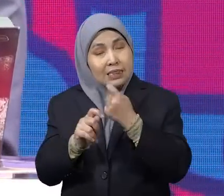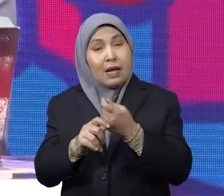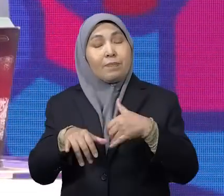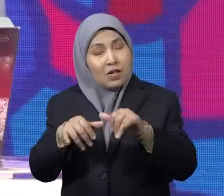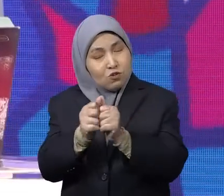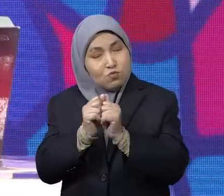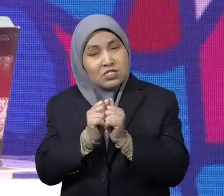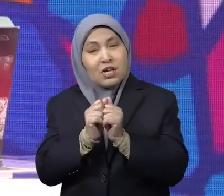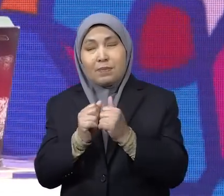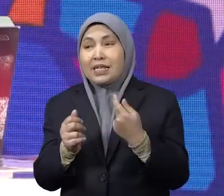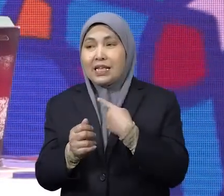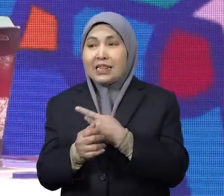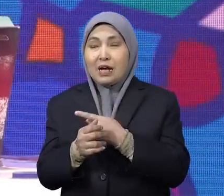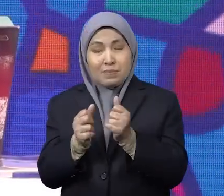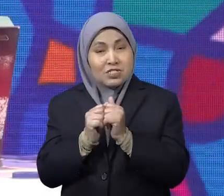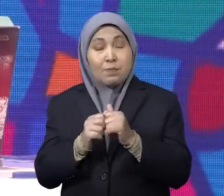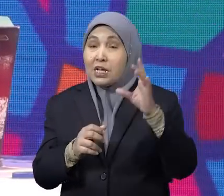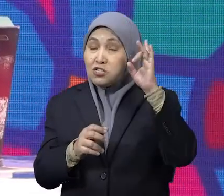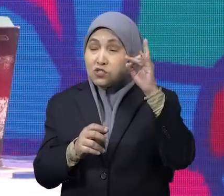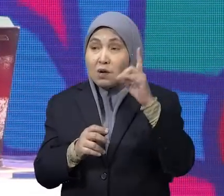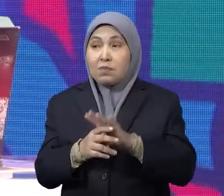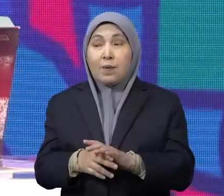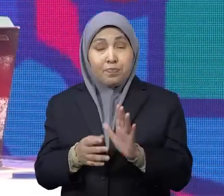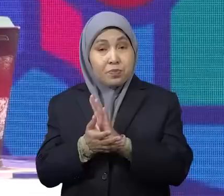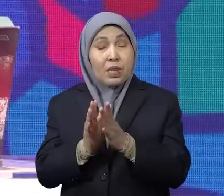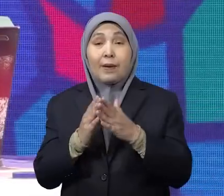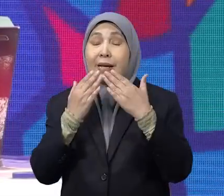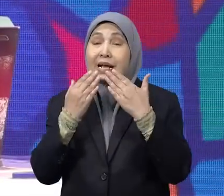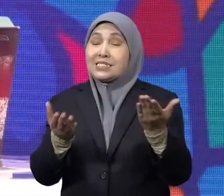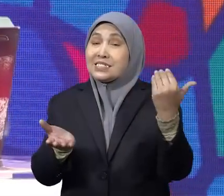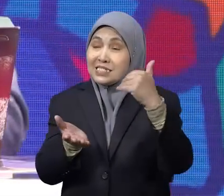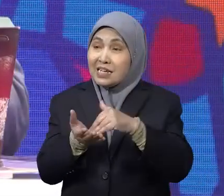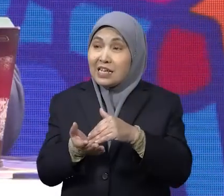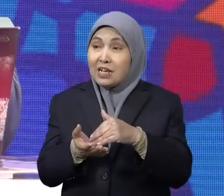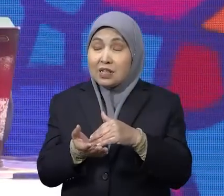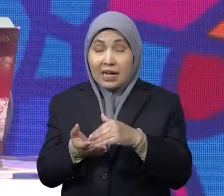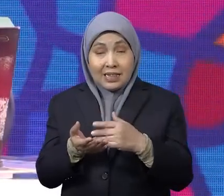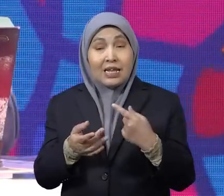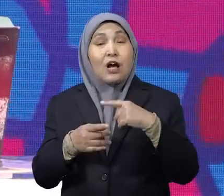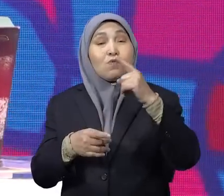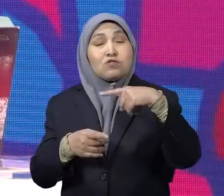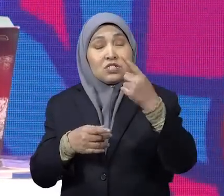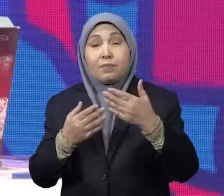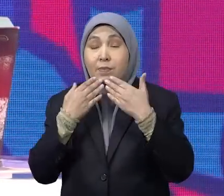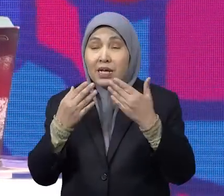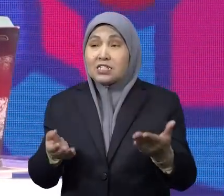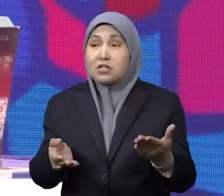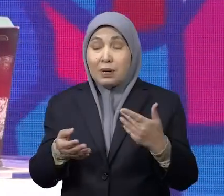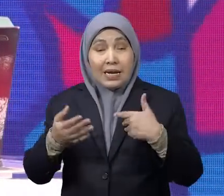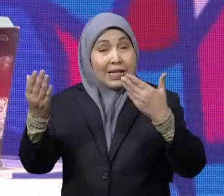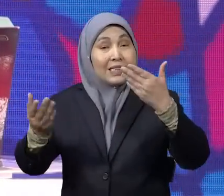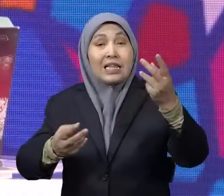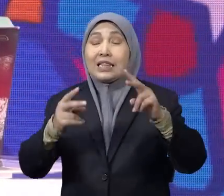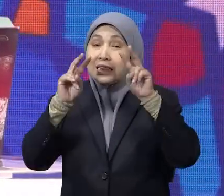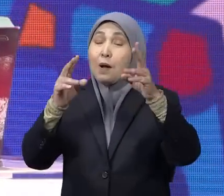terus bersama dengan kita bersama insya-Allah taala. Jadi terima kasih sekali lagi. Kita juga nak ucap terima kasih kepada tetamu-tetamu